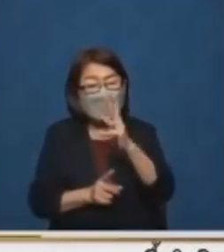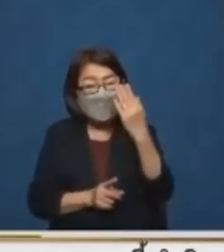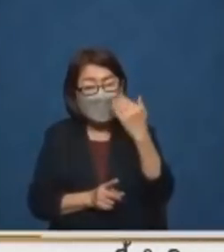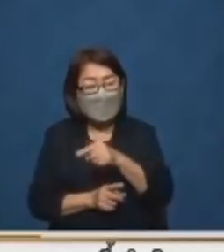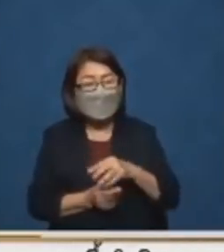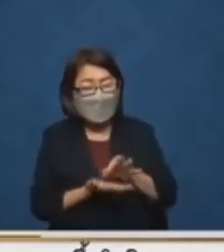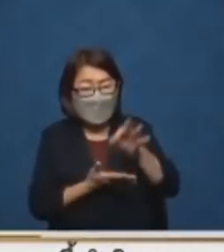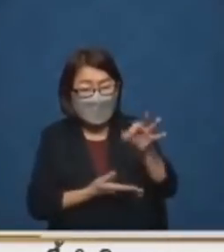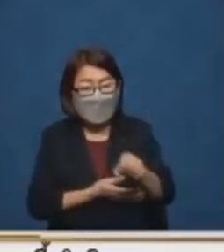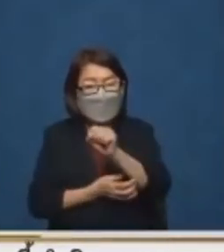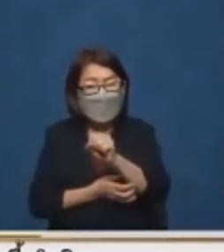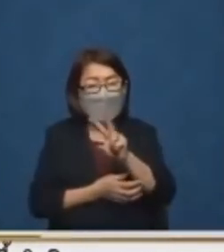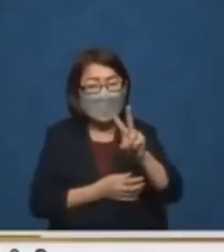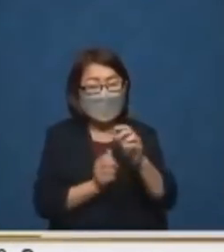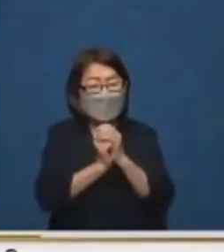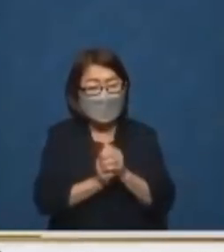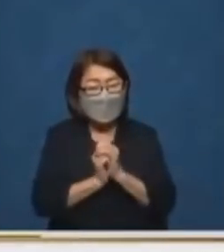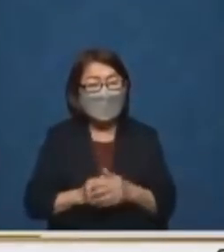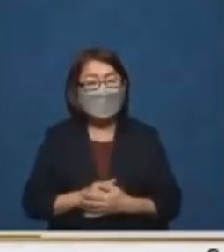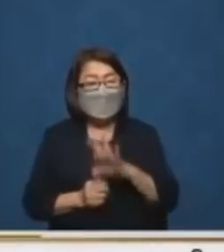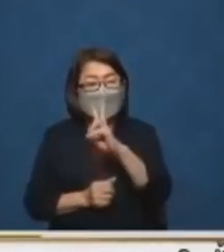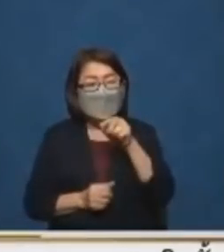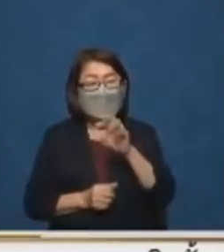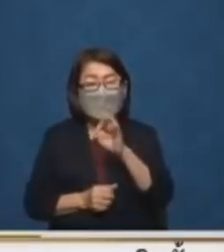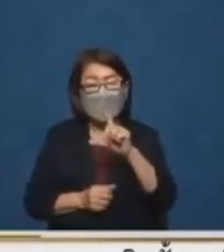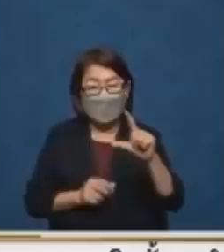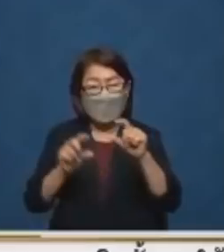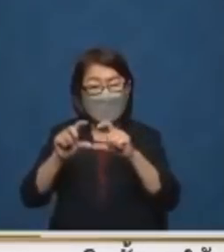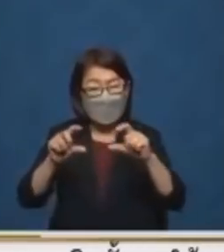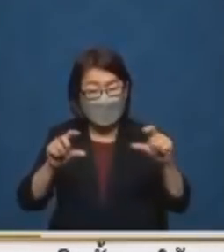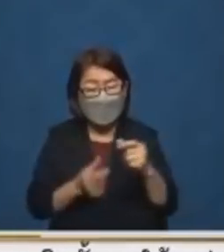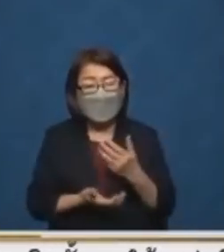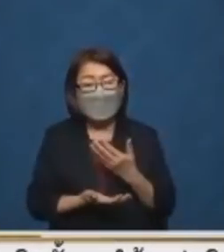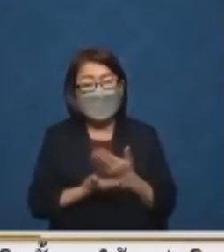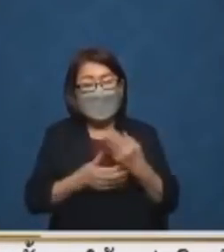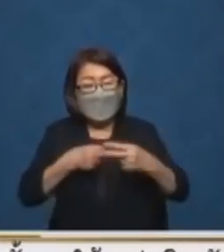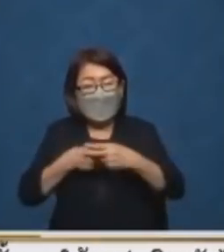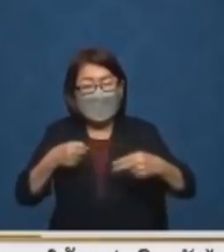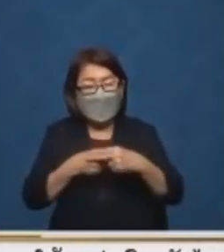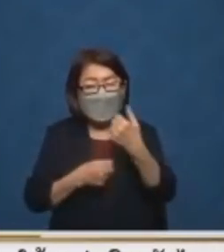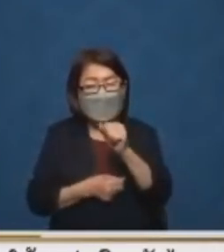ซือชินวักค์ 10.9 ลานโดสในราคา 17 เหลียนดอลลาสารัด